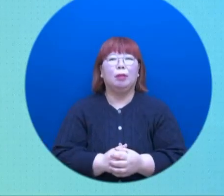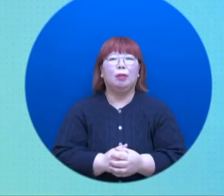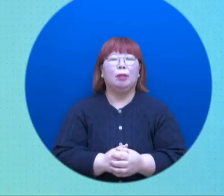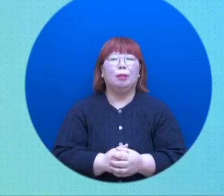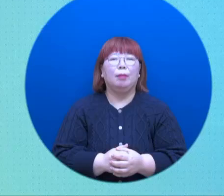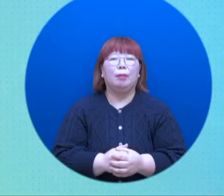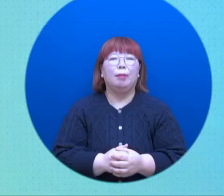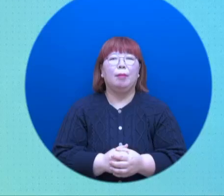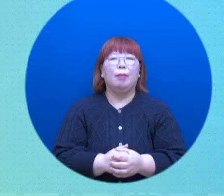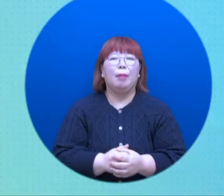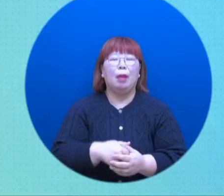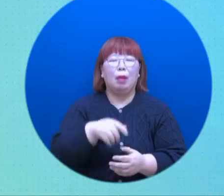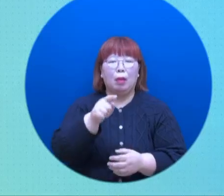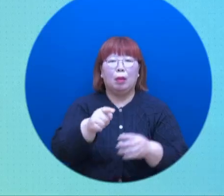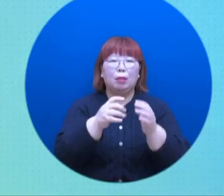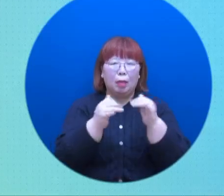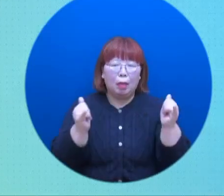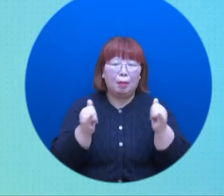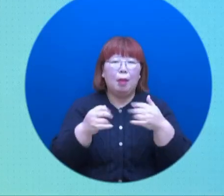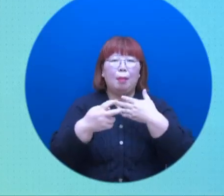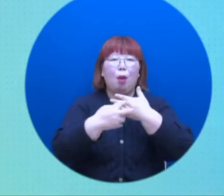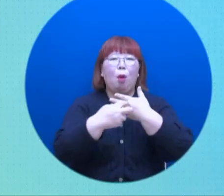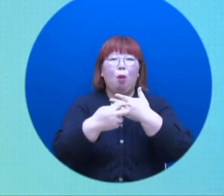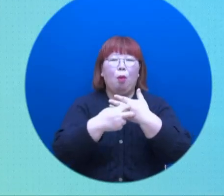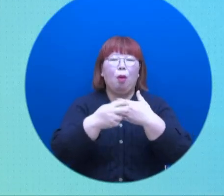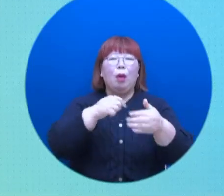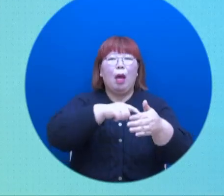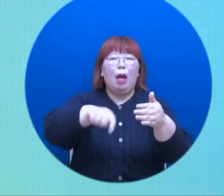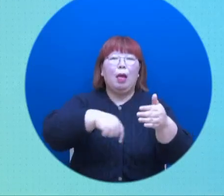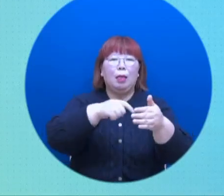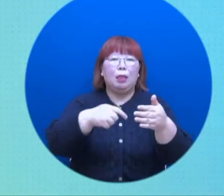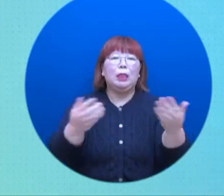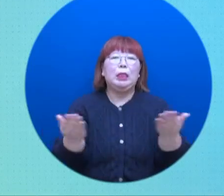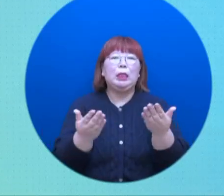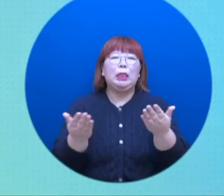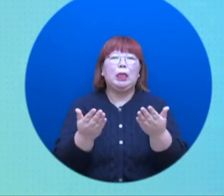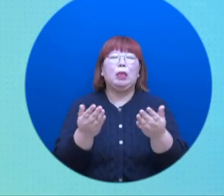이제 레지던트로 의사로 일을 하는 중이었어요.